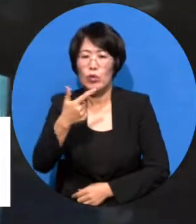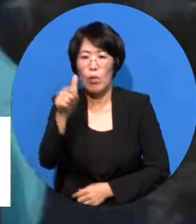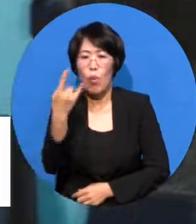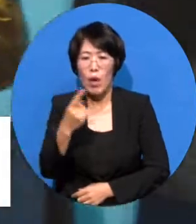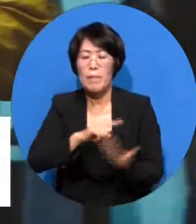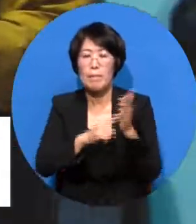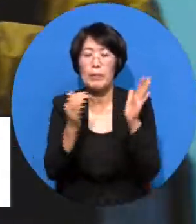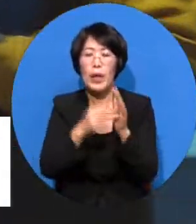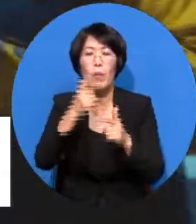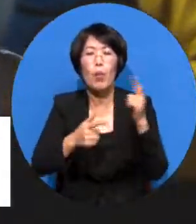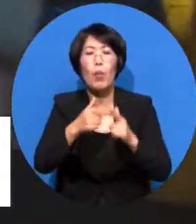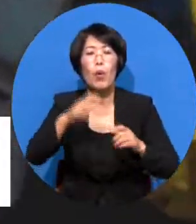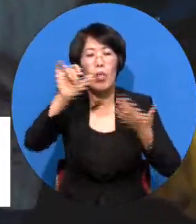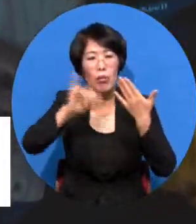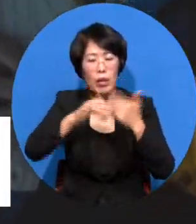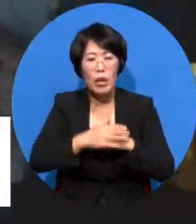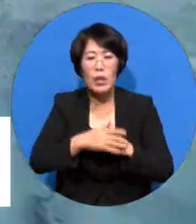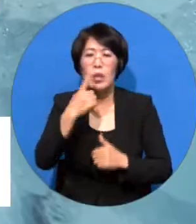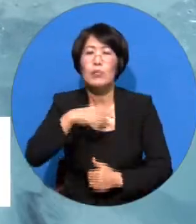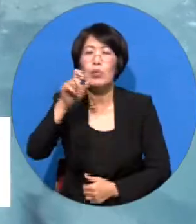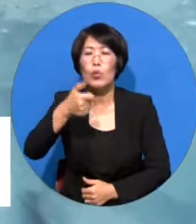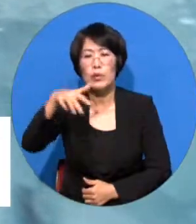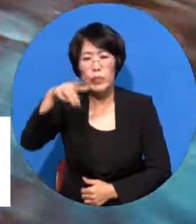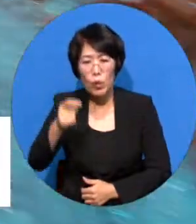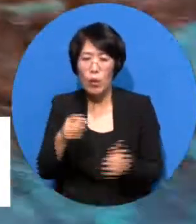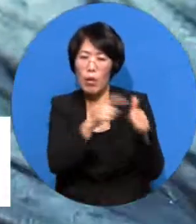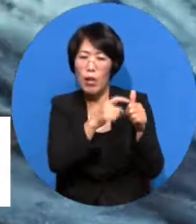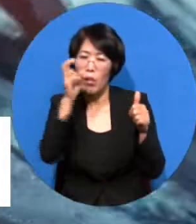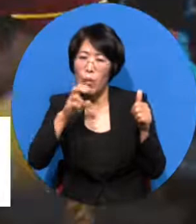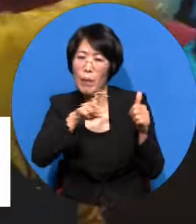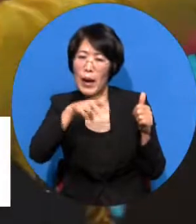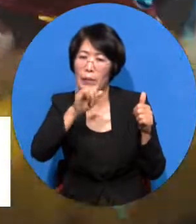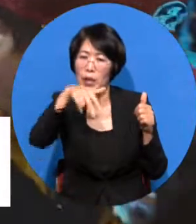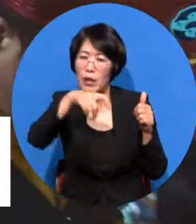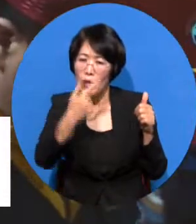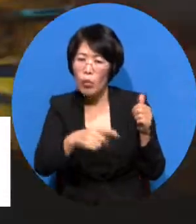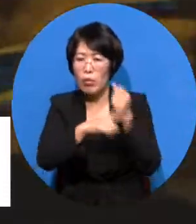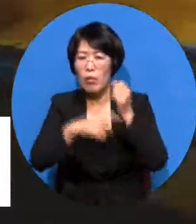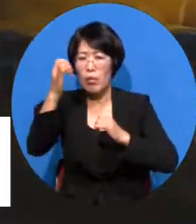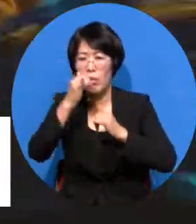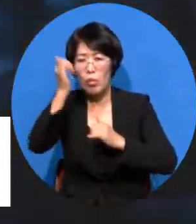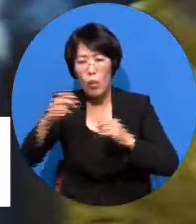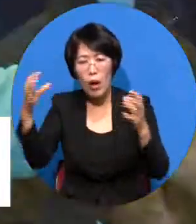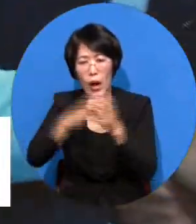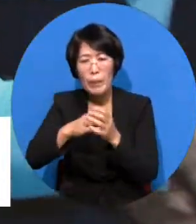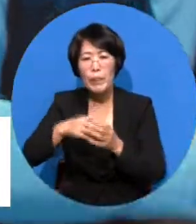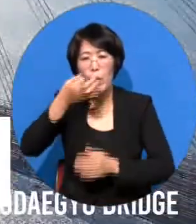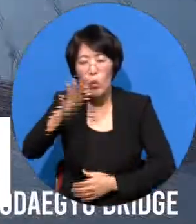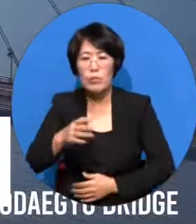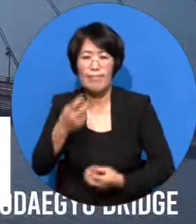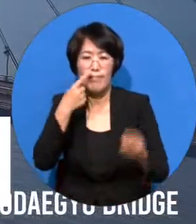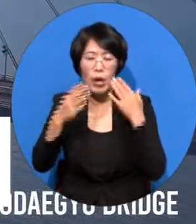있습니다. 목포편은 1분 50초 분량으로 래퍼 마미손이 랩을 민혁 풍년과 조합해 선보이고 있으며